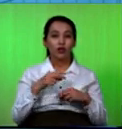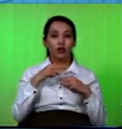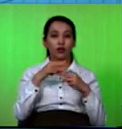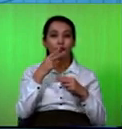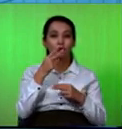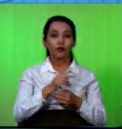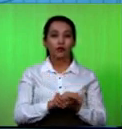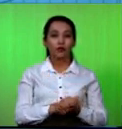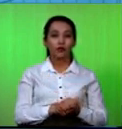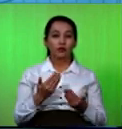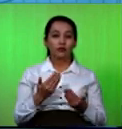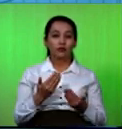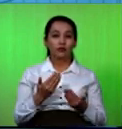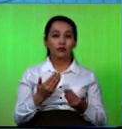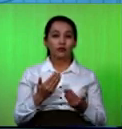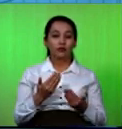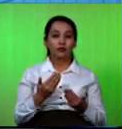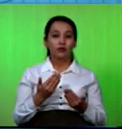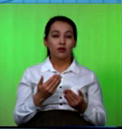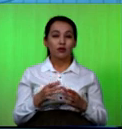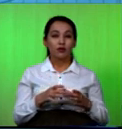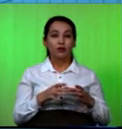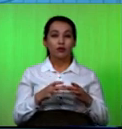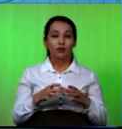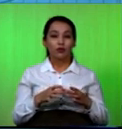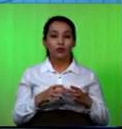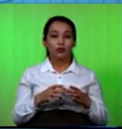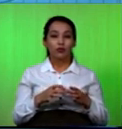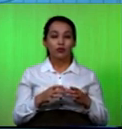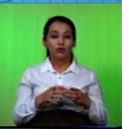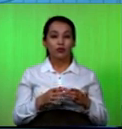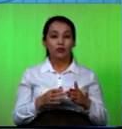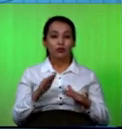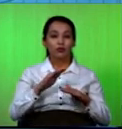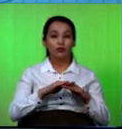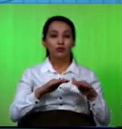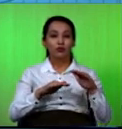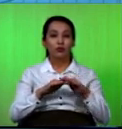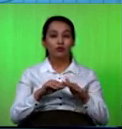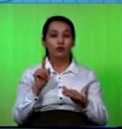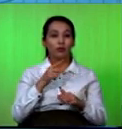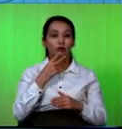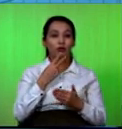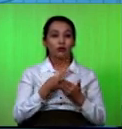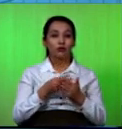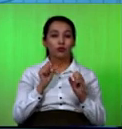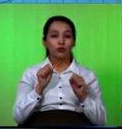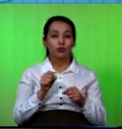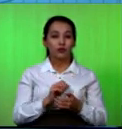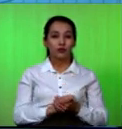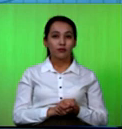bering. Agar ushbu doiralar ustma-ust tushganda nima hosil bo'ladi?